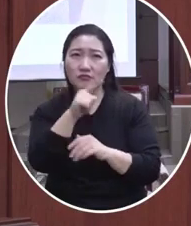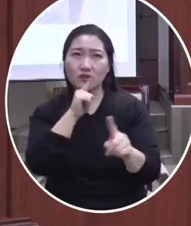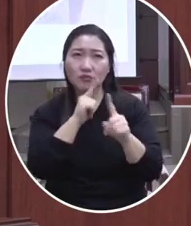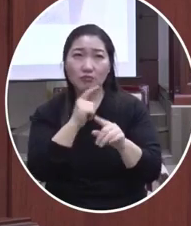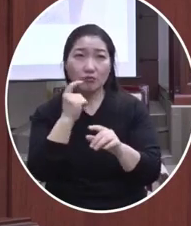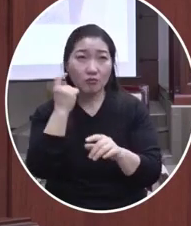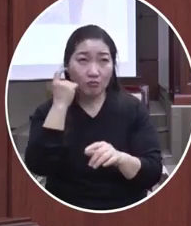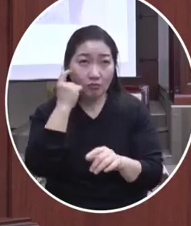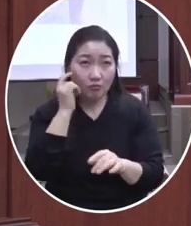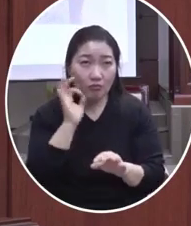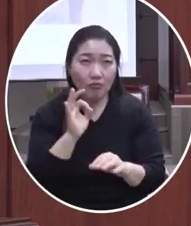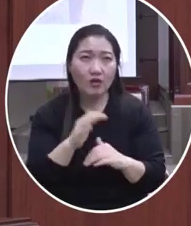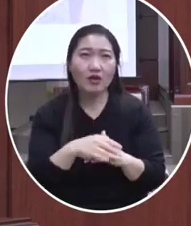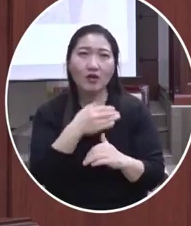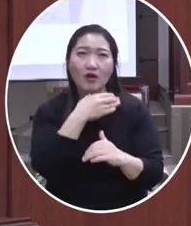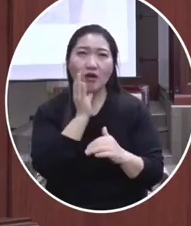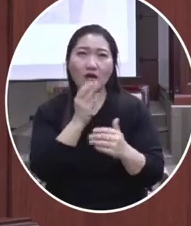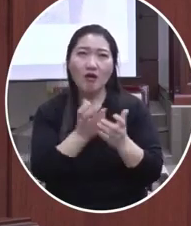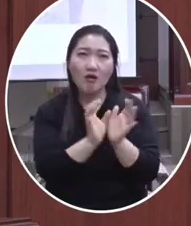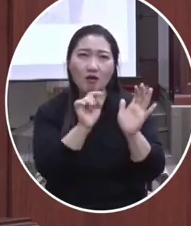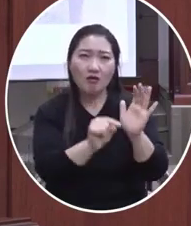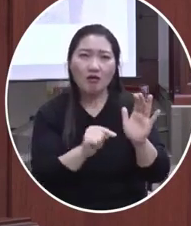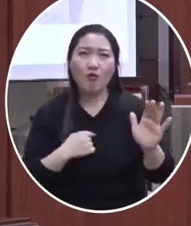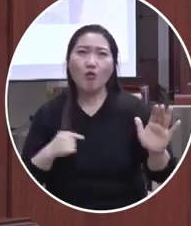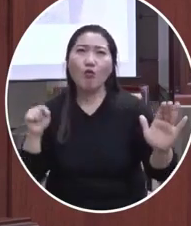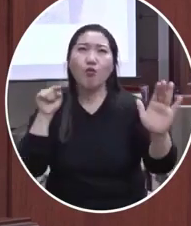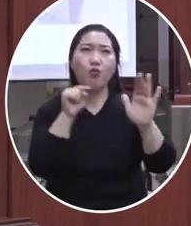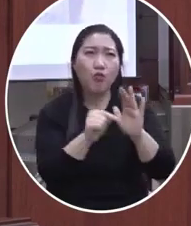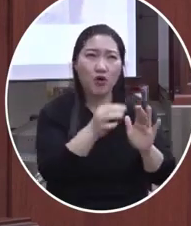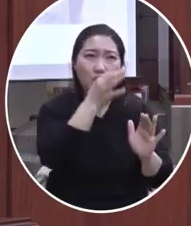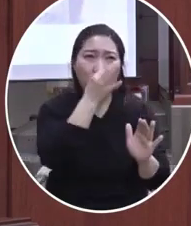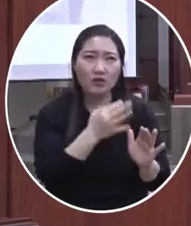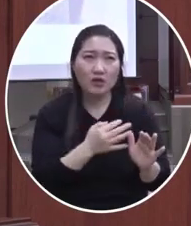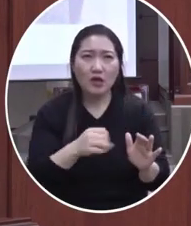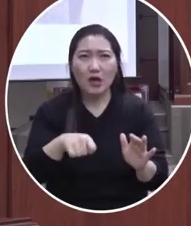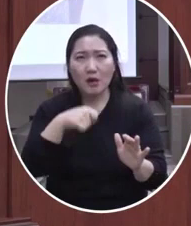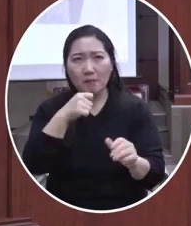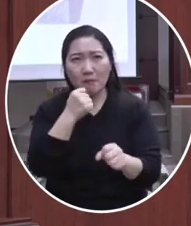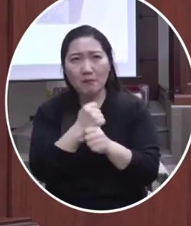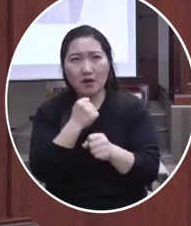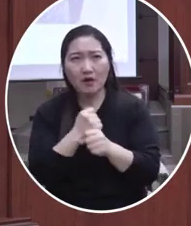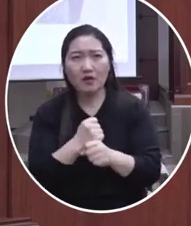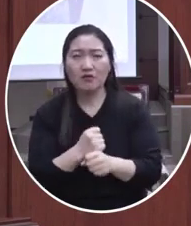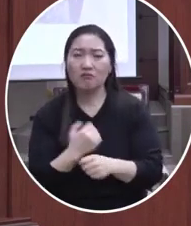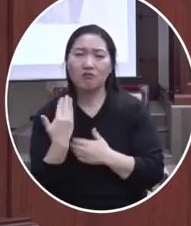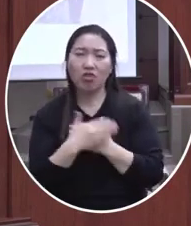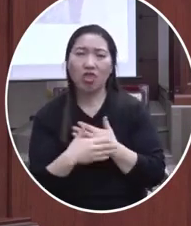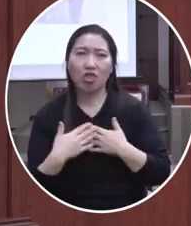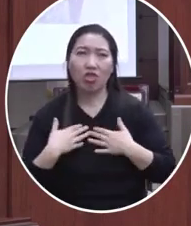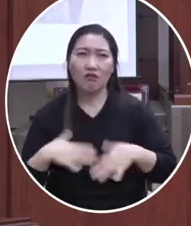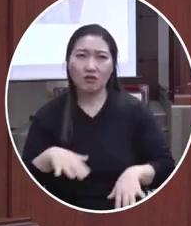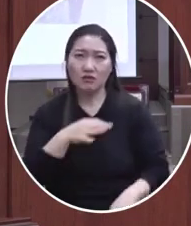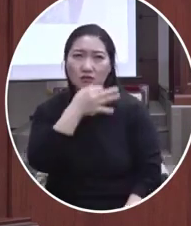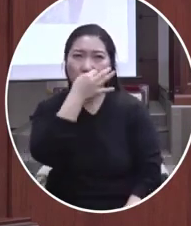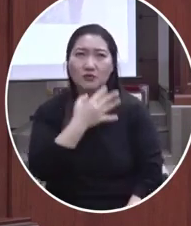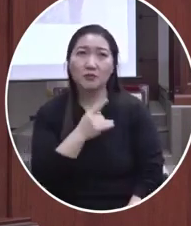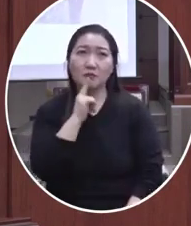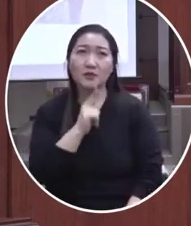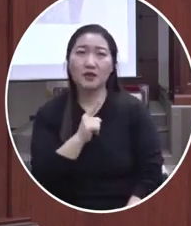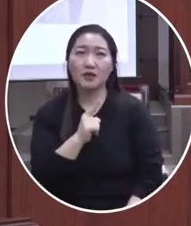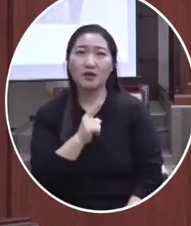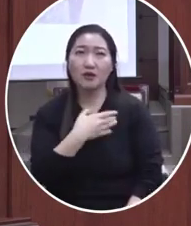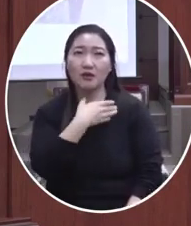그분들 말씀을 들어보면 경로당까지 나오는 것도 힘든데 밥까지 차려 먹으려니 기력이 딸려서 힘들다고